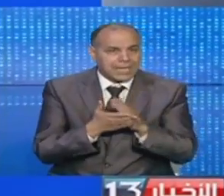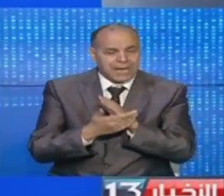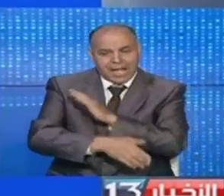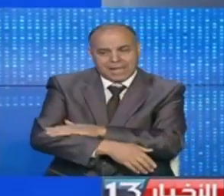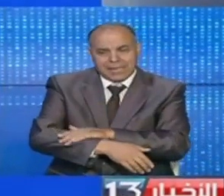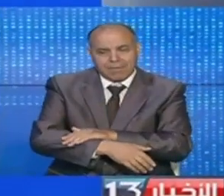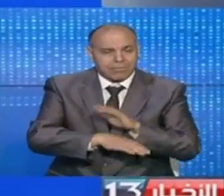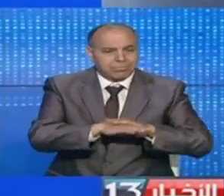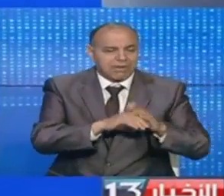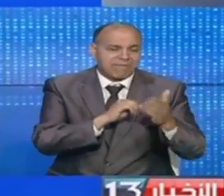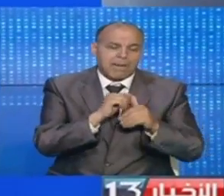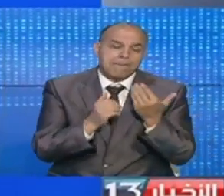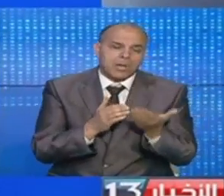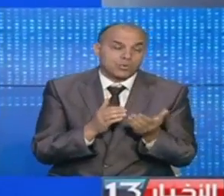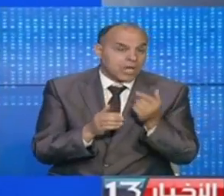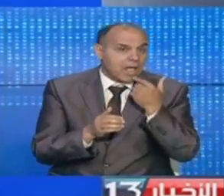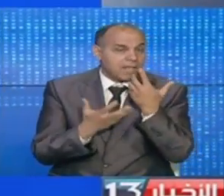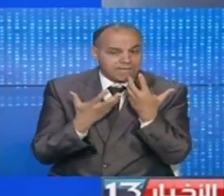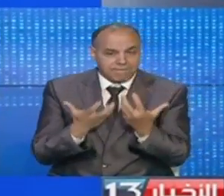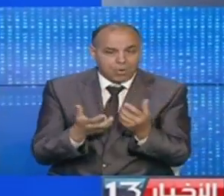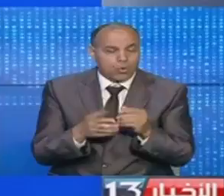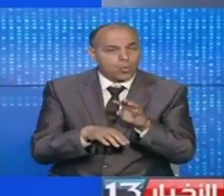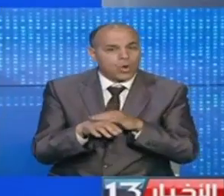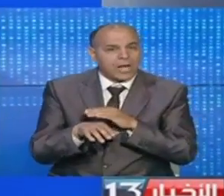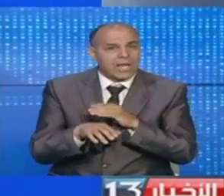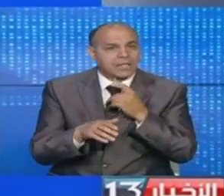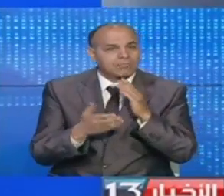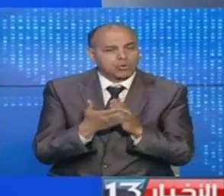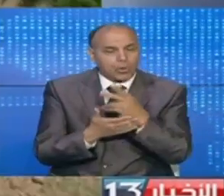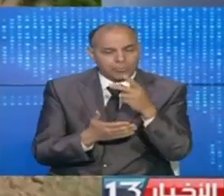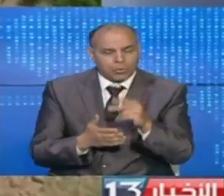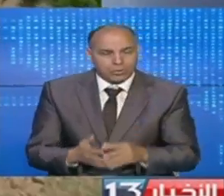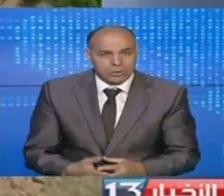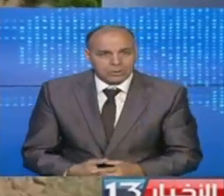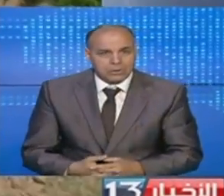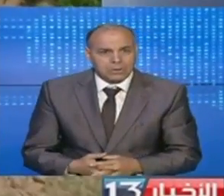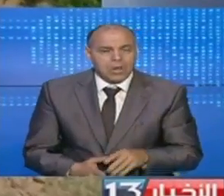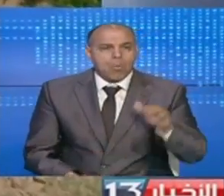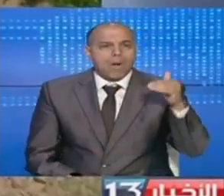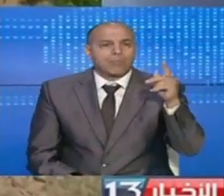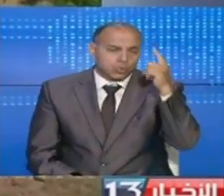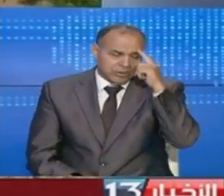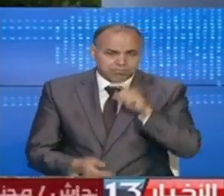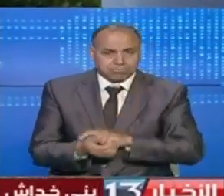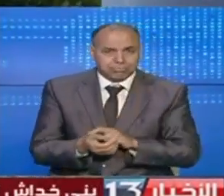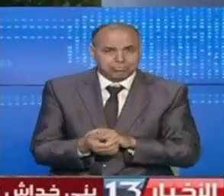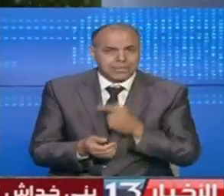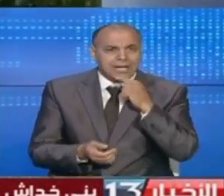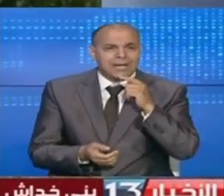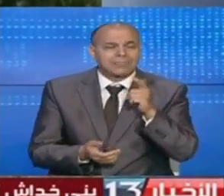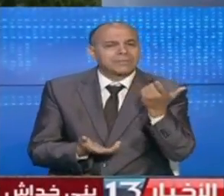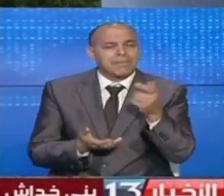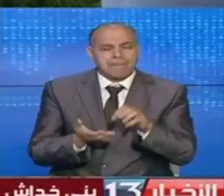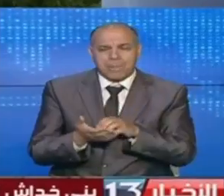العاملة والإرشادات الفلاحية التي يحتاجها في بداية انطلاق مشروعه. محمد البوزيدي أصيل منطقة قصر جديد